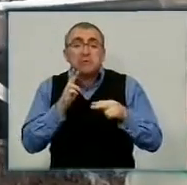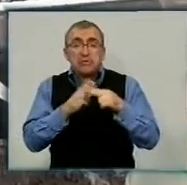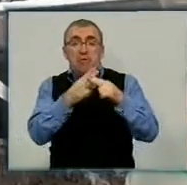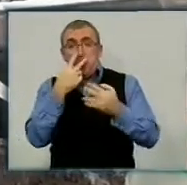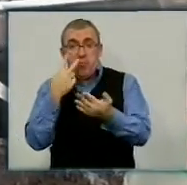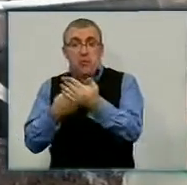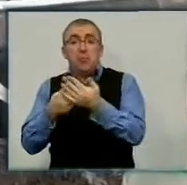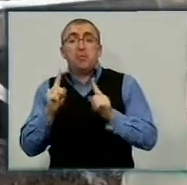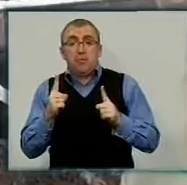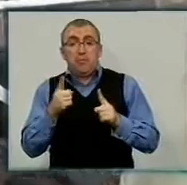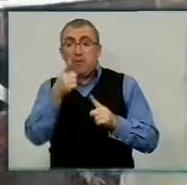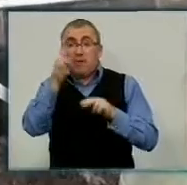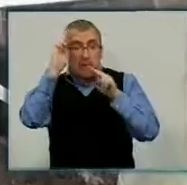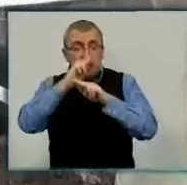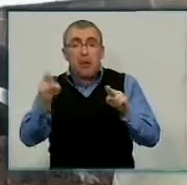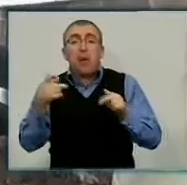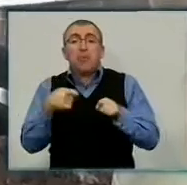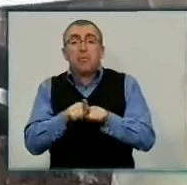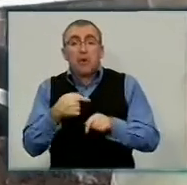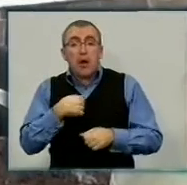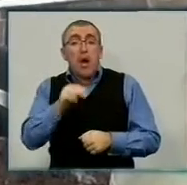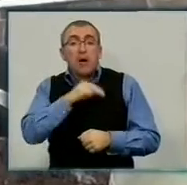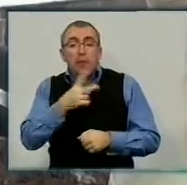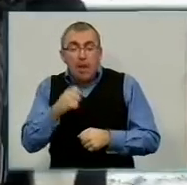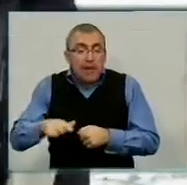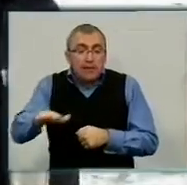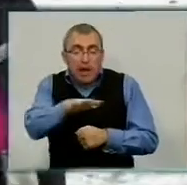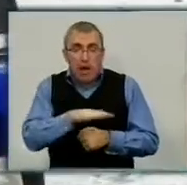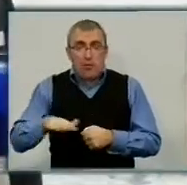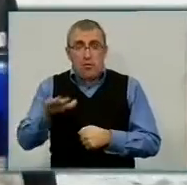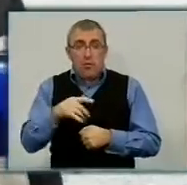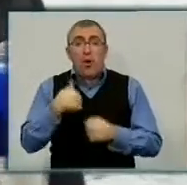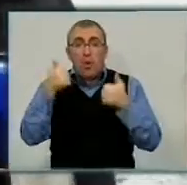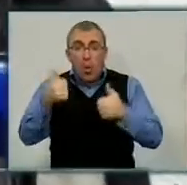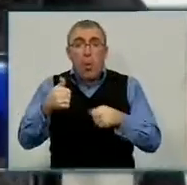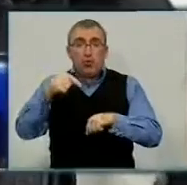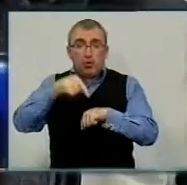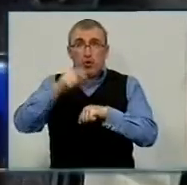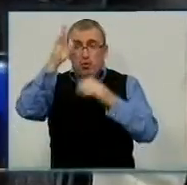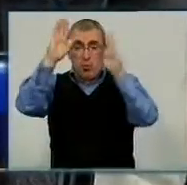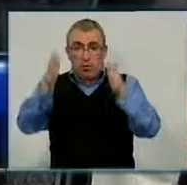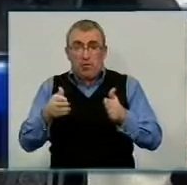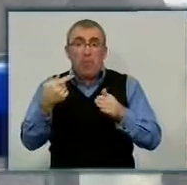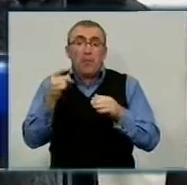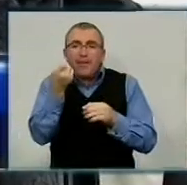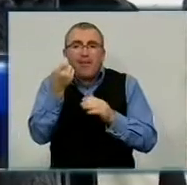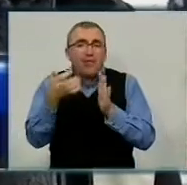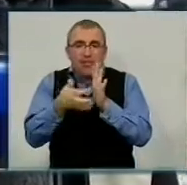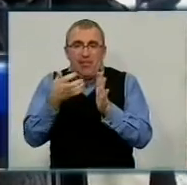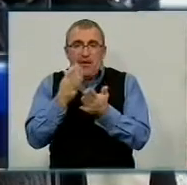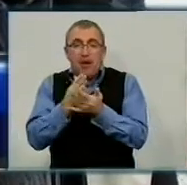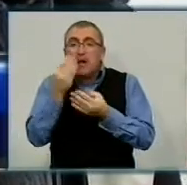подивитися якщо ви не знаєте чому тоді Потому что я работаю на этой территории нам в хорошем состоянии просто там некоторые недоработки это